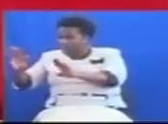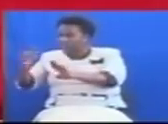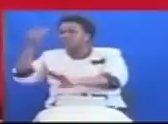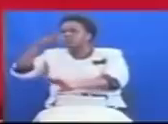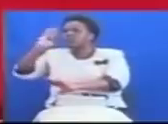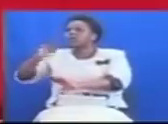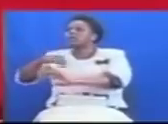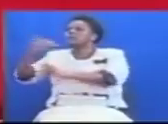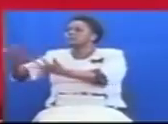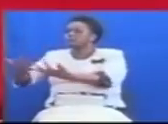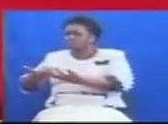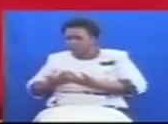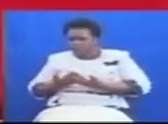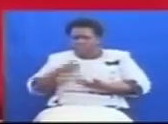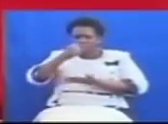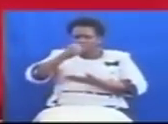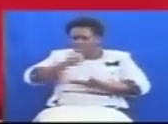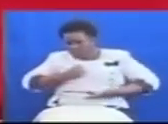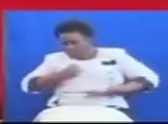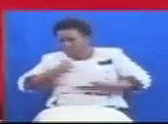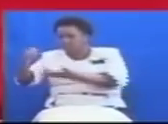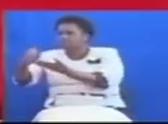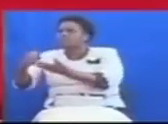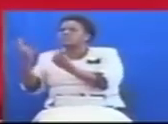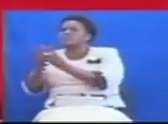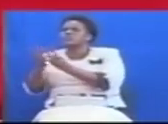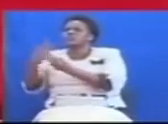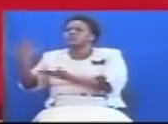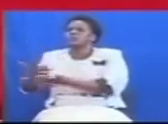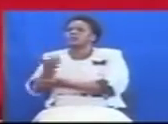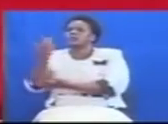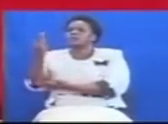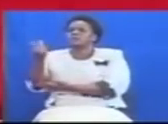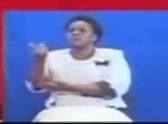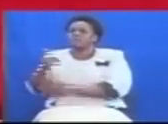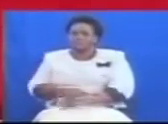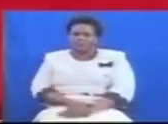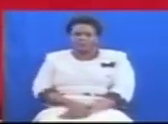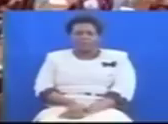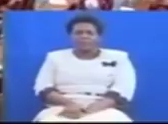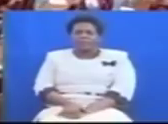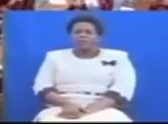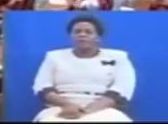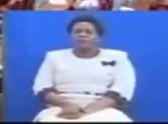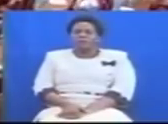haya kwa kutegemea na upatikanaji wa fedha nchini. Asante.